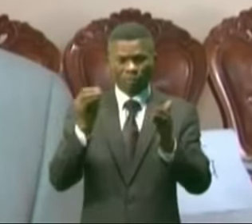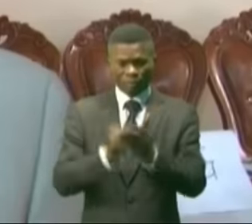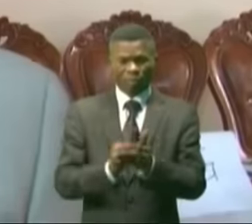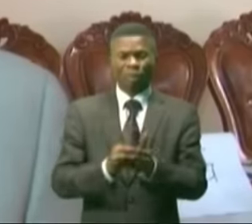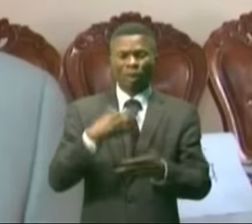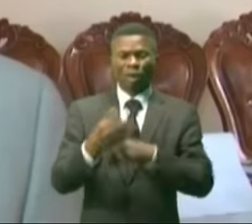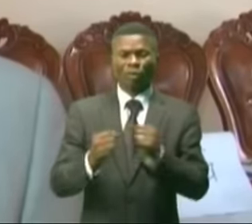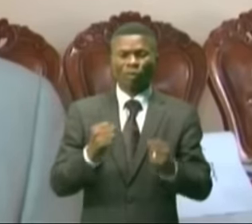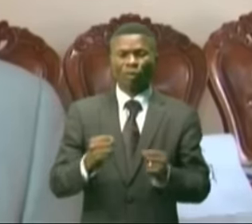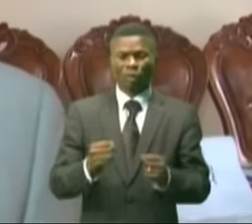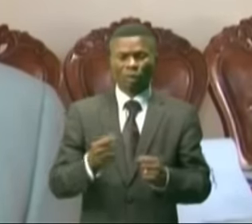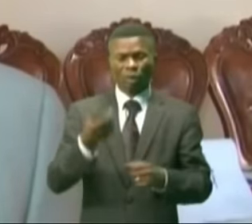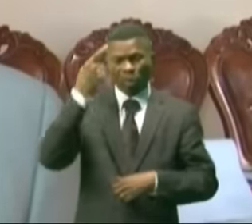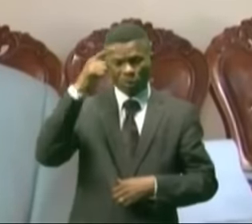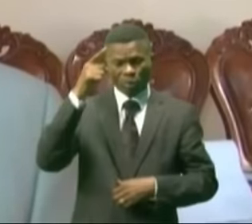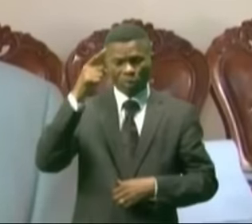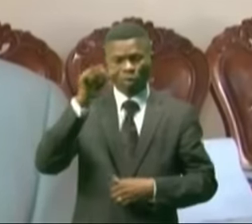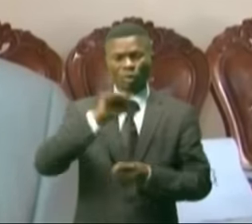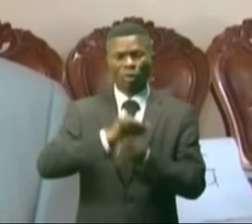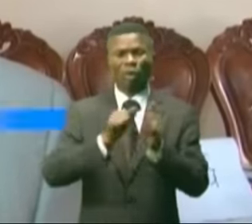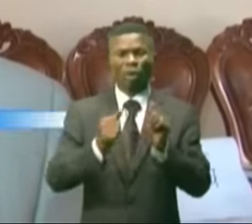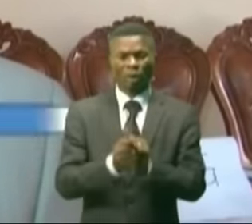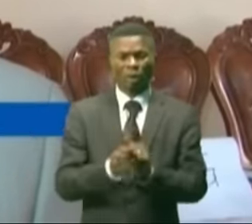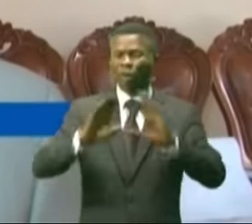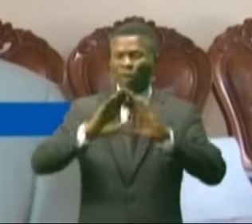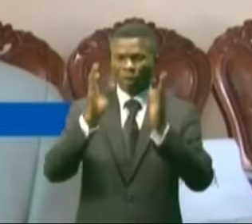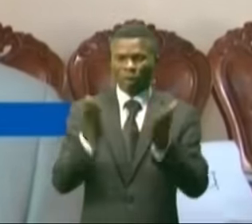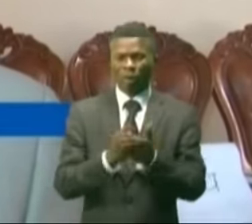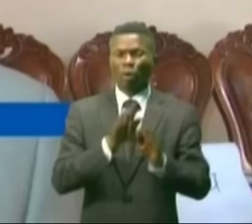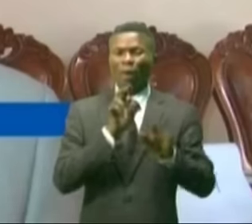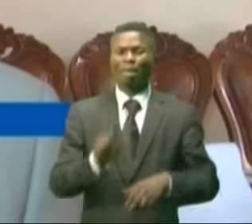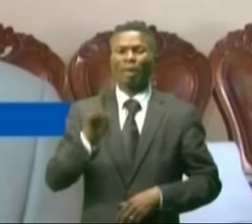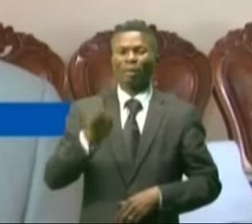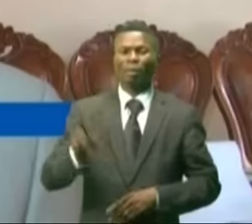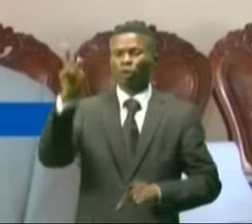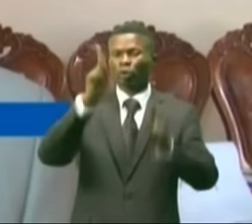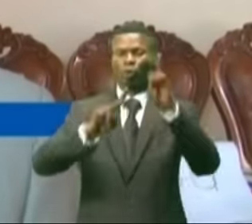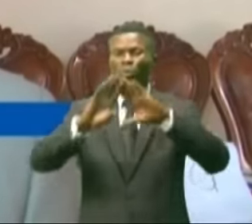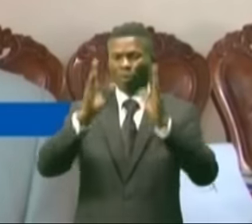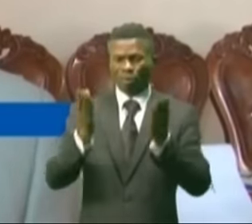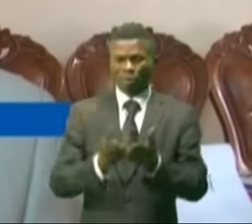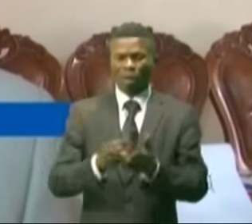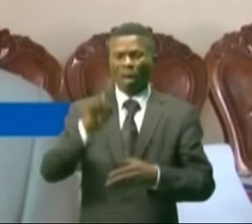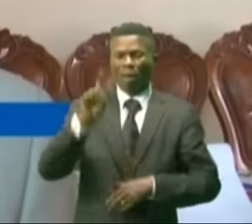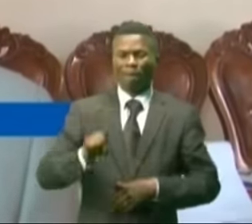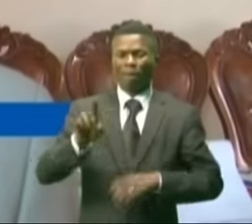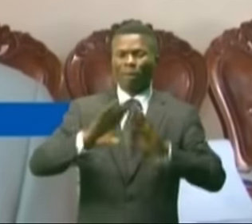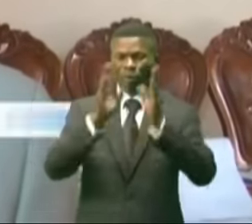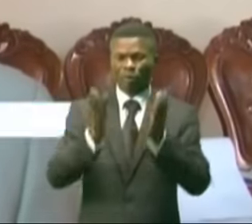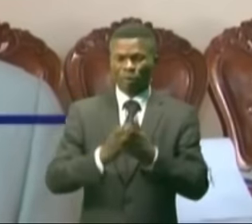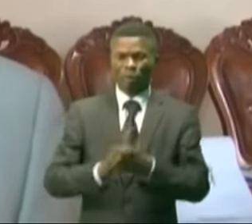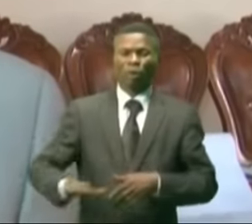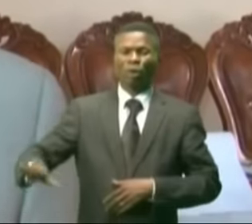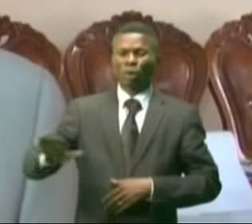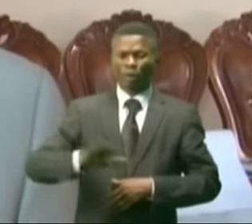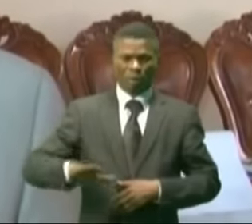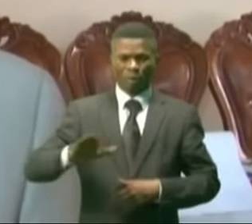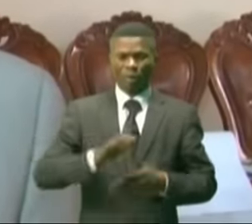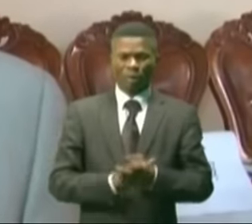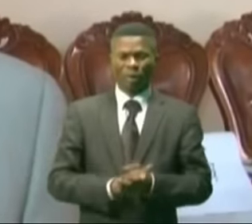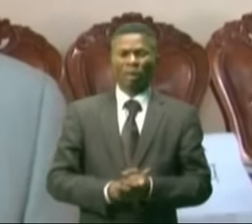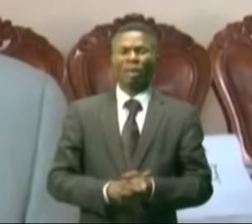faibles par rapport à toutes les attentes de la population, toutes les attentes de toute de l'élite